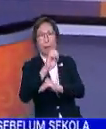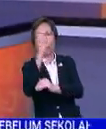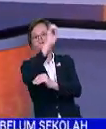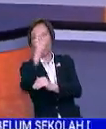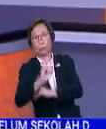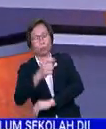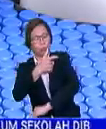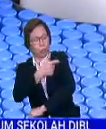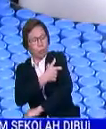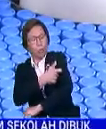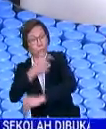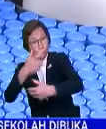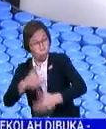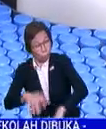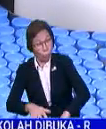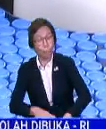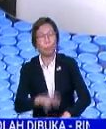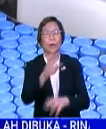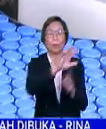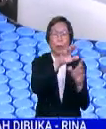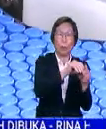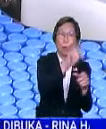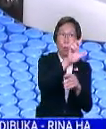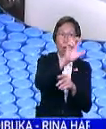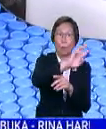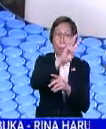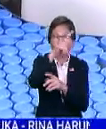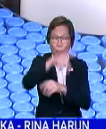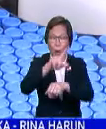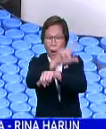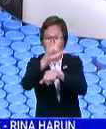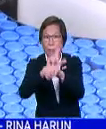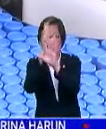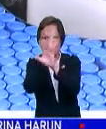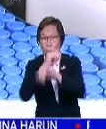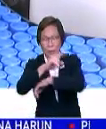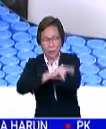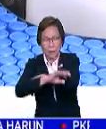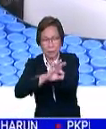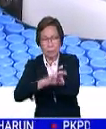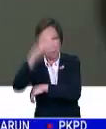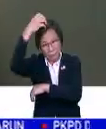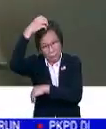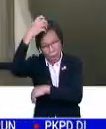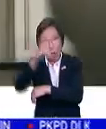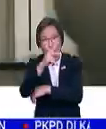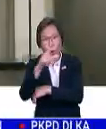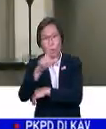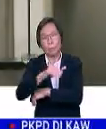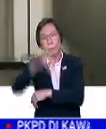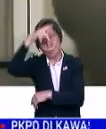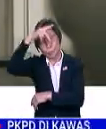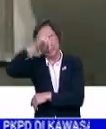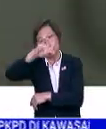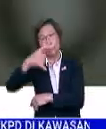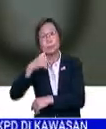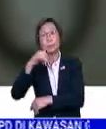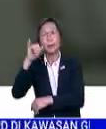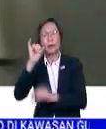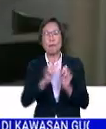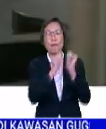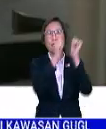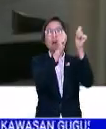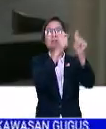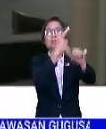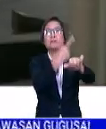ratus ia meliputi wilayah Persekutuan Labuan Sarawak Negeri Sembilan Selangor Kuala Lumpur dan Putrajaya semalam